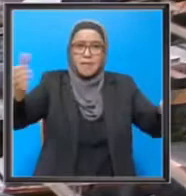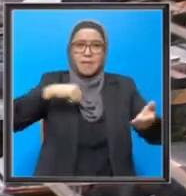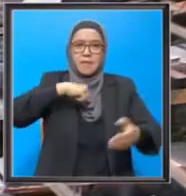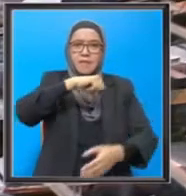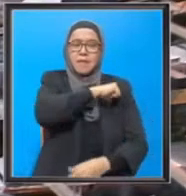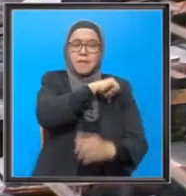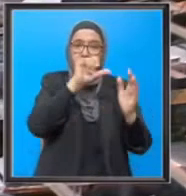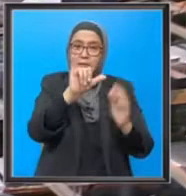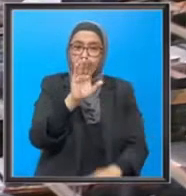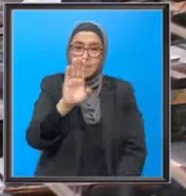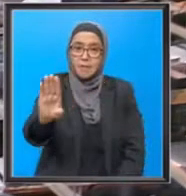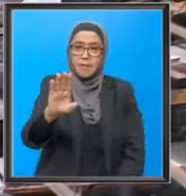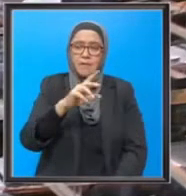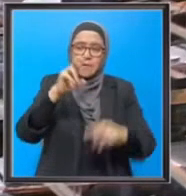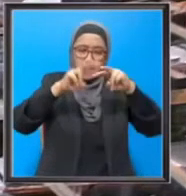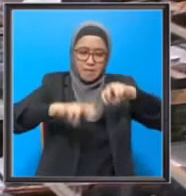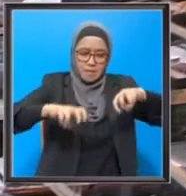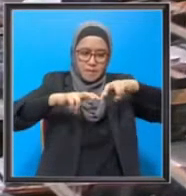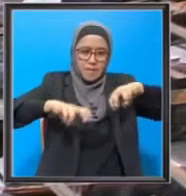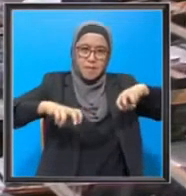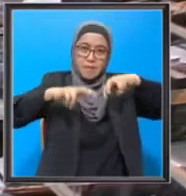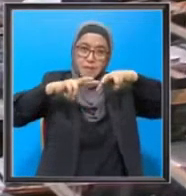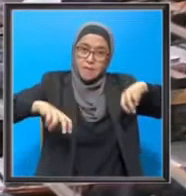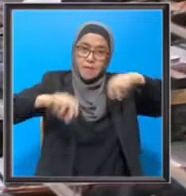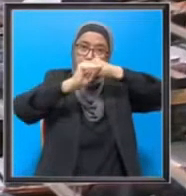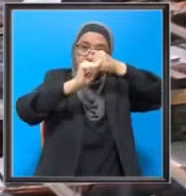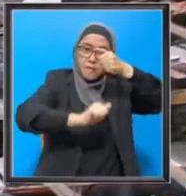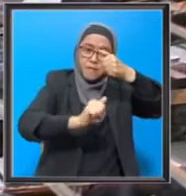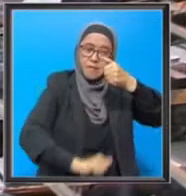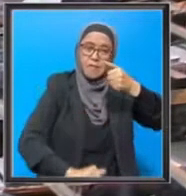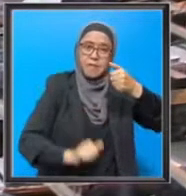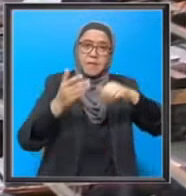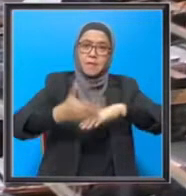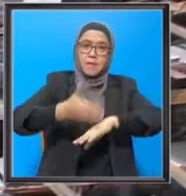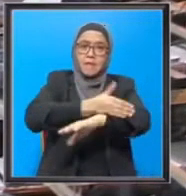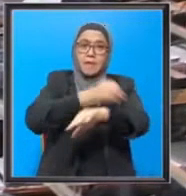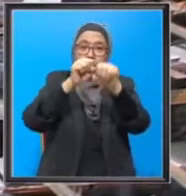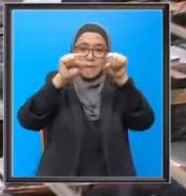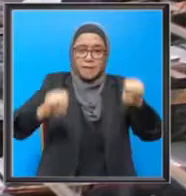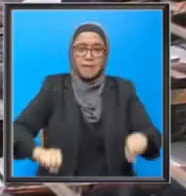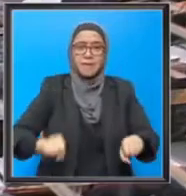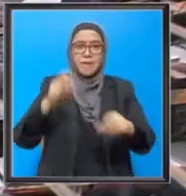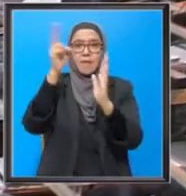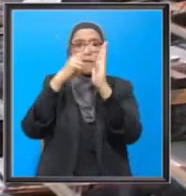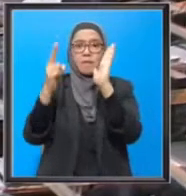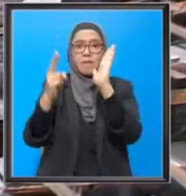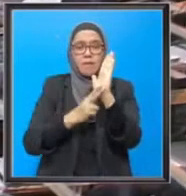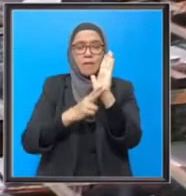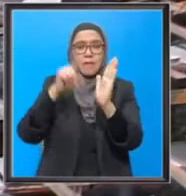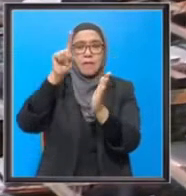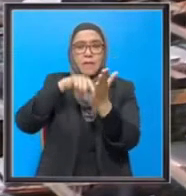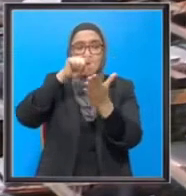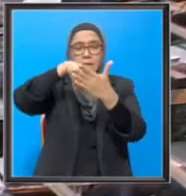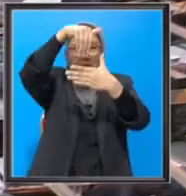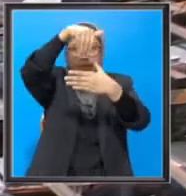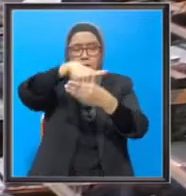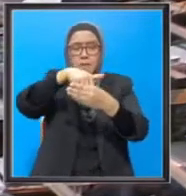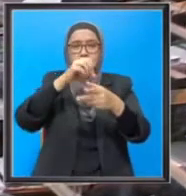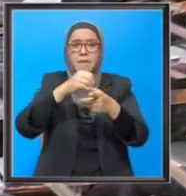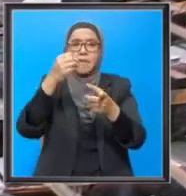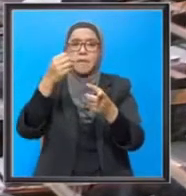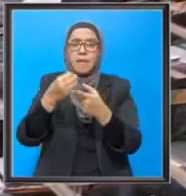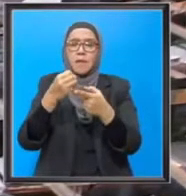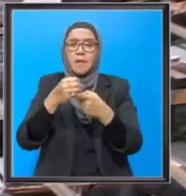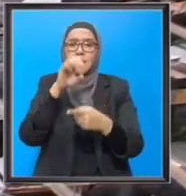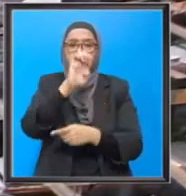Mohammad kajian Jateng kuasa pot pembaikan sistem dan undang-undang pilih Raya atau elektro